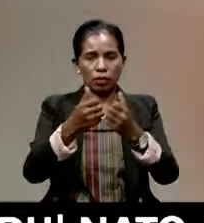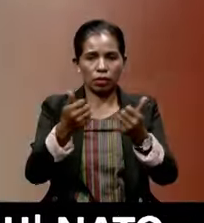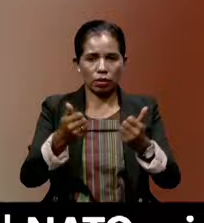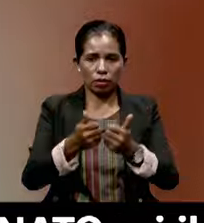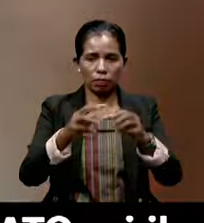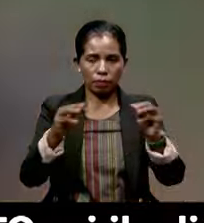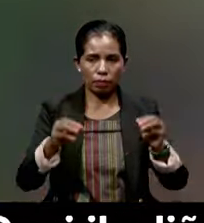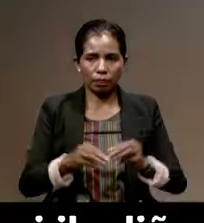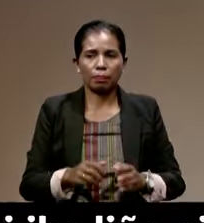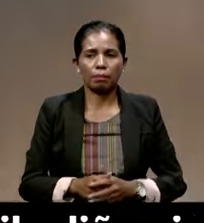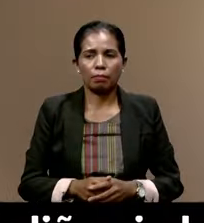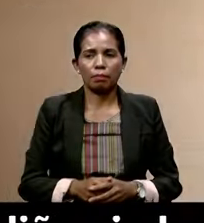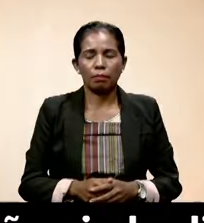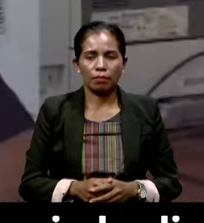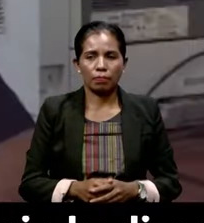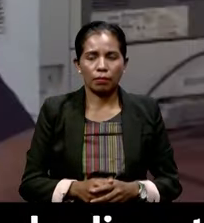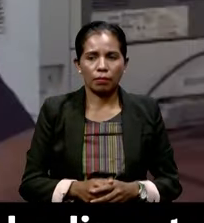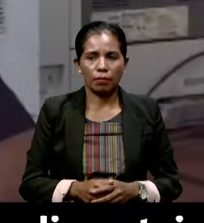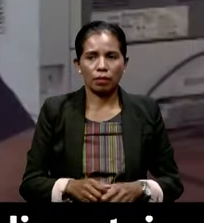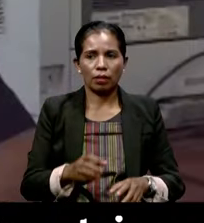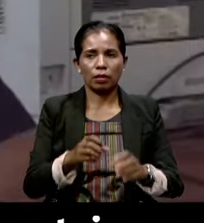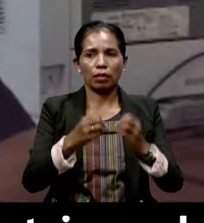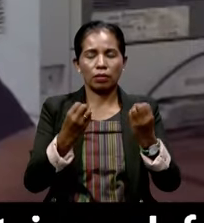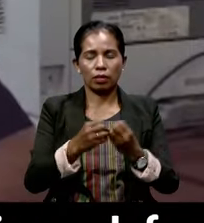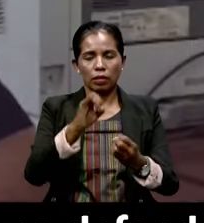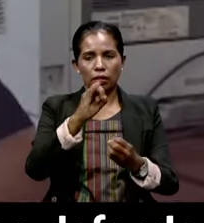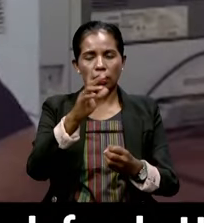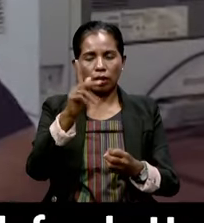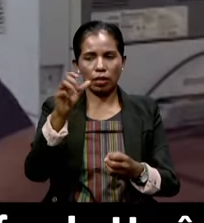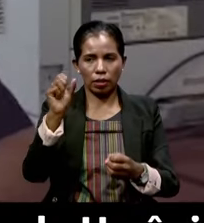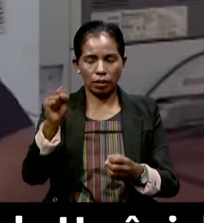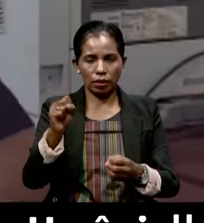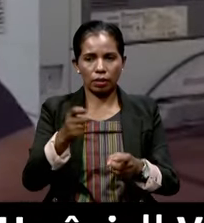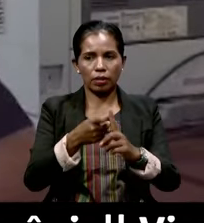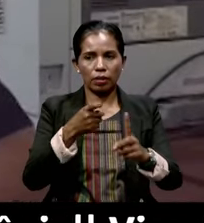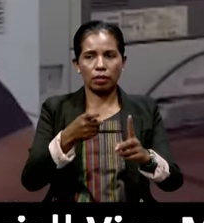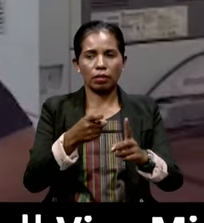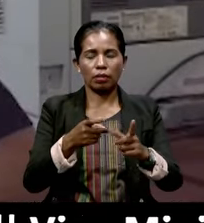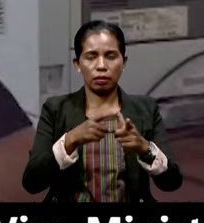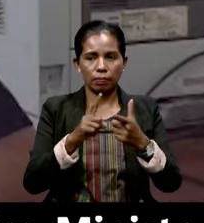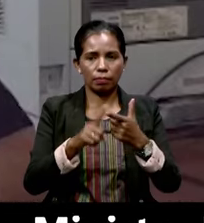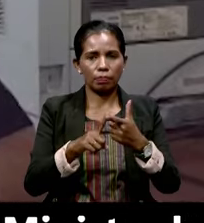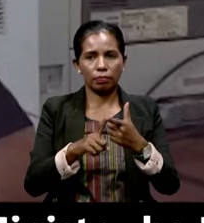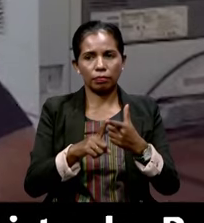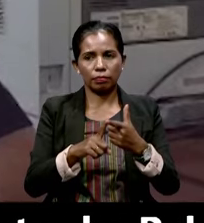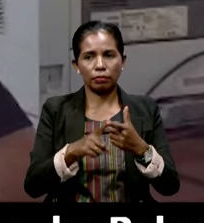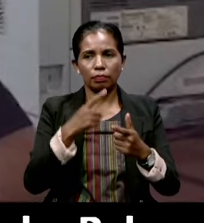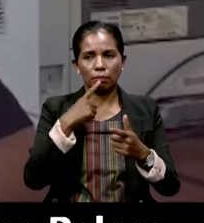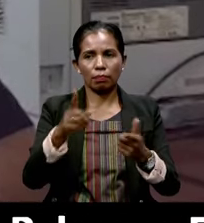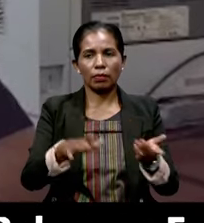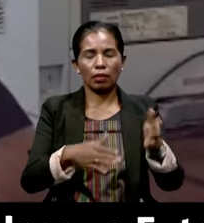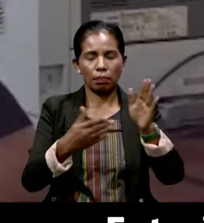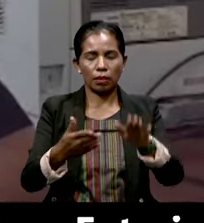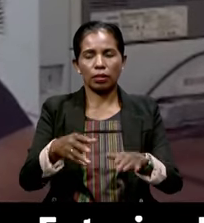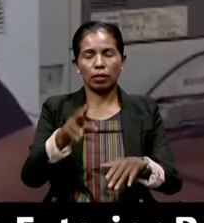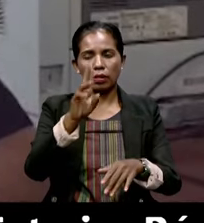marciais. Matebiane, nia husi organisau IKS. Nia husi IKS, dan kata kemati Irlandia.